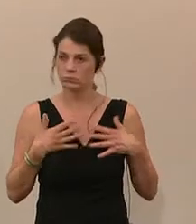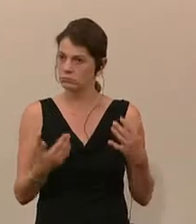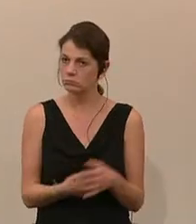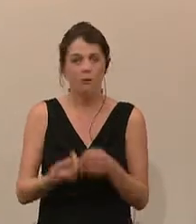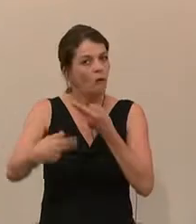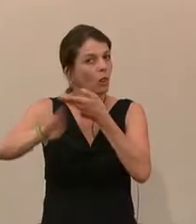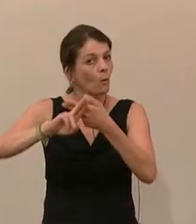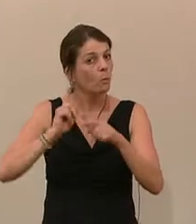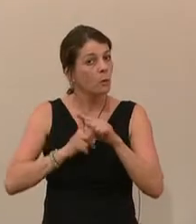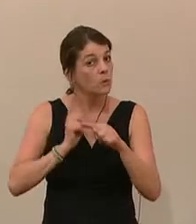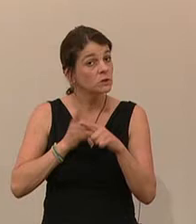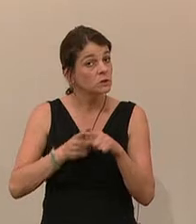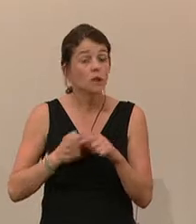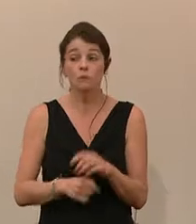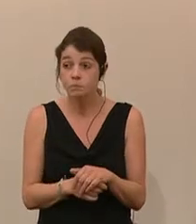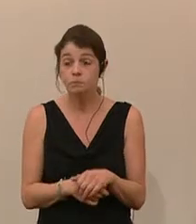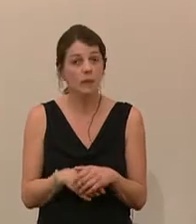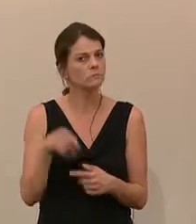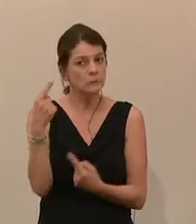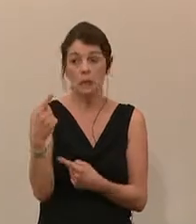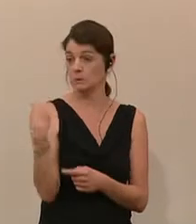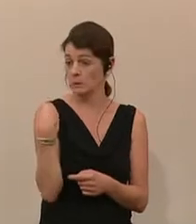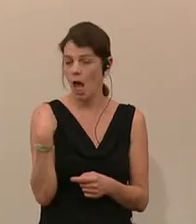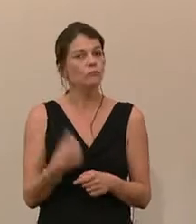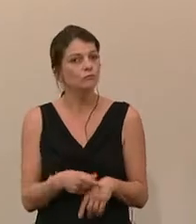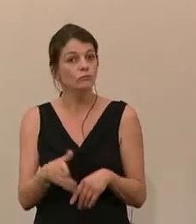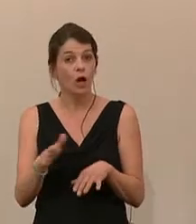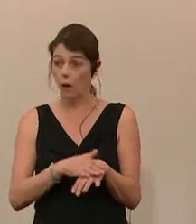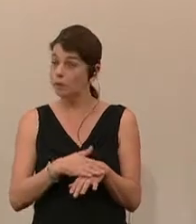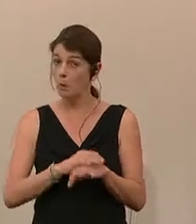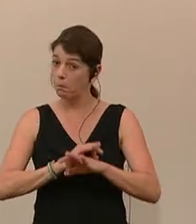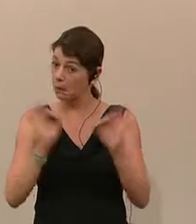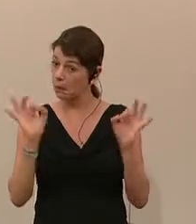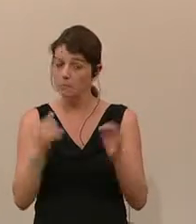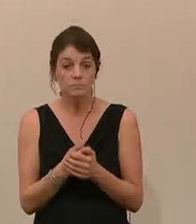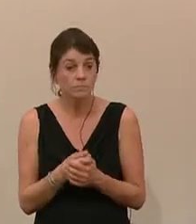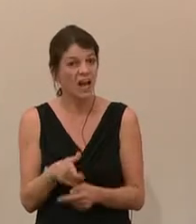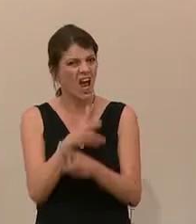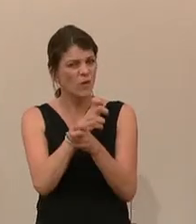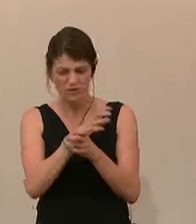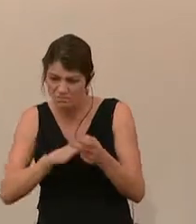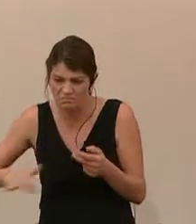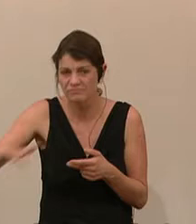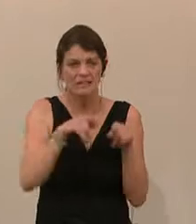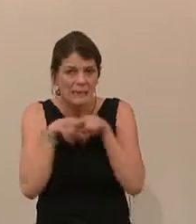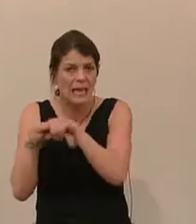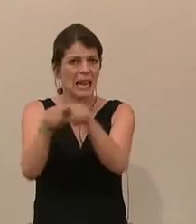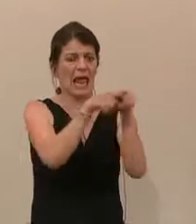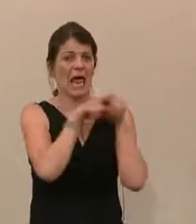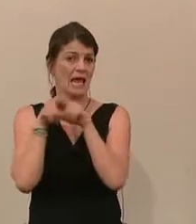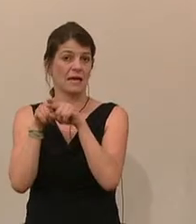war nämlich sehr positiv eingestellt. Und sie hat mir gesagt, sie findet es ausgesprochen gut, dass es österreichweit eine